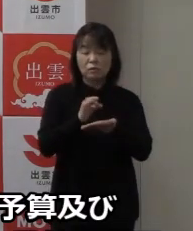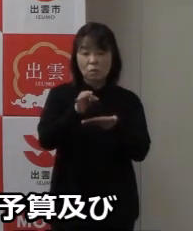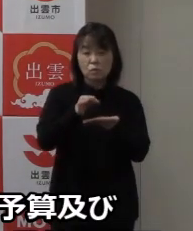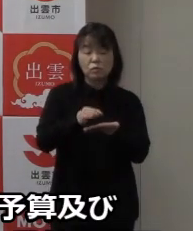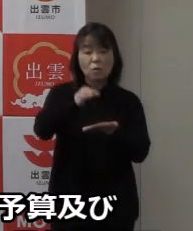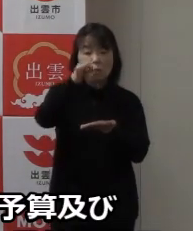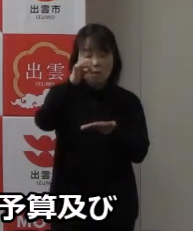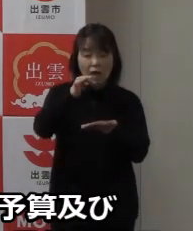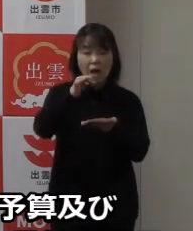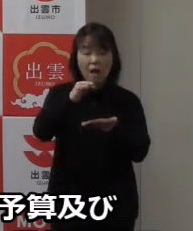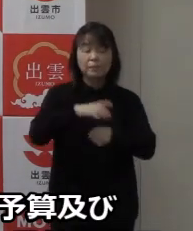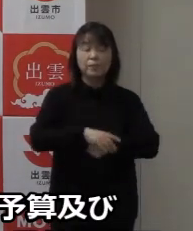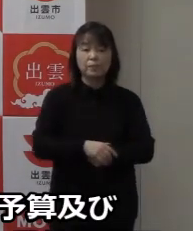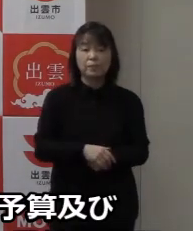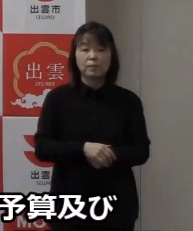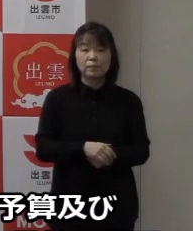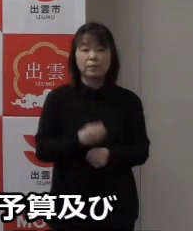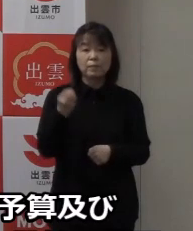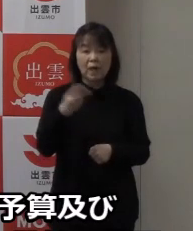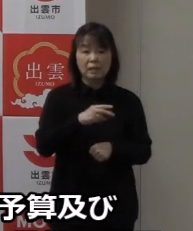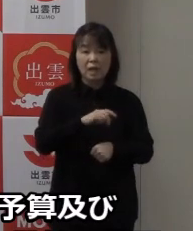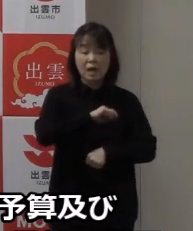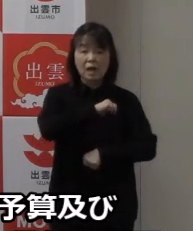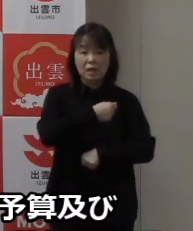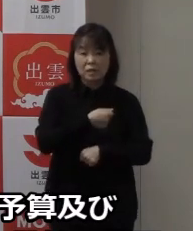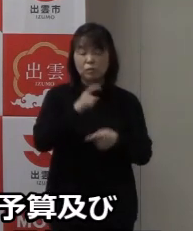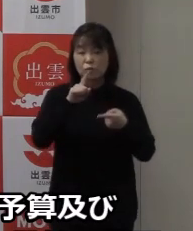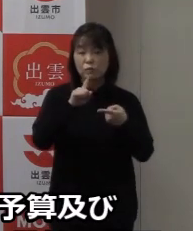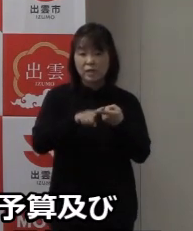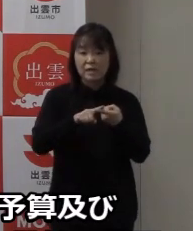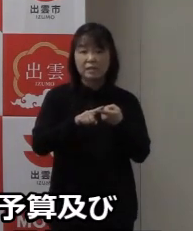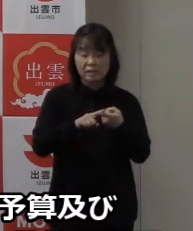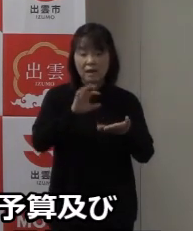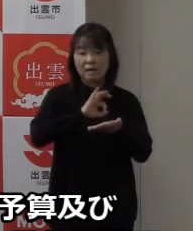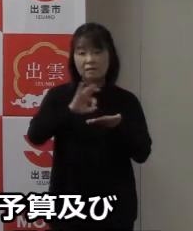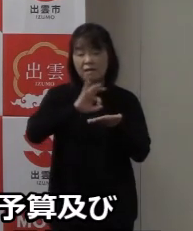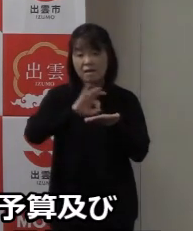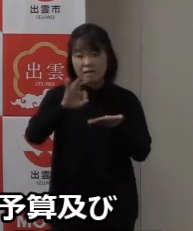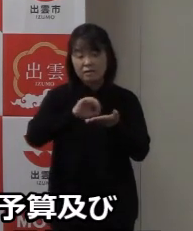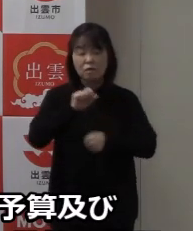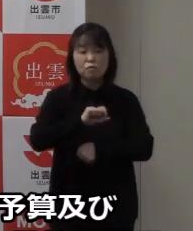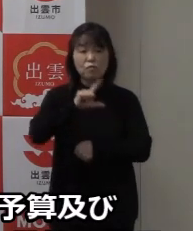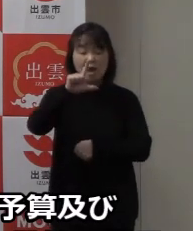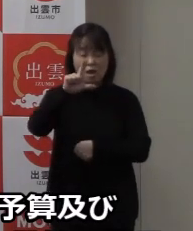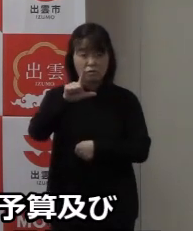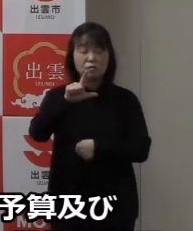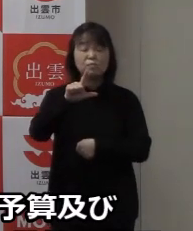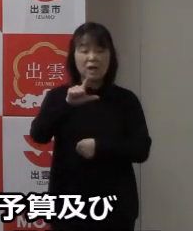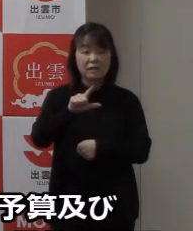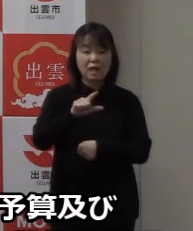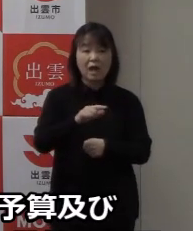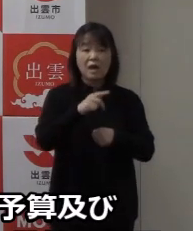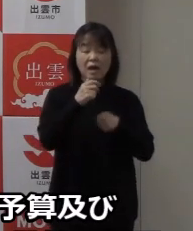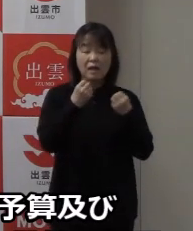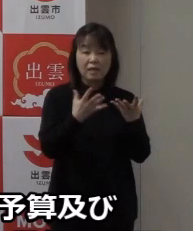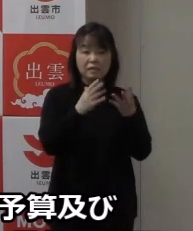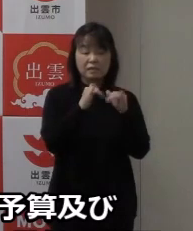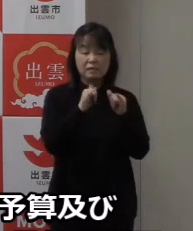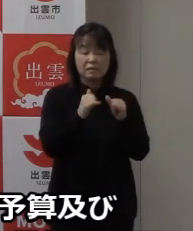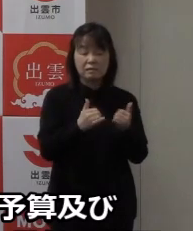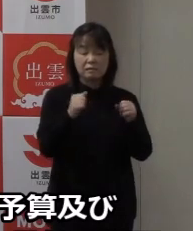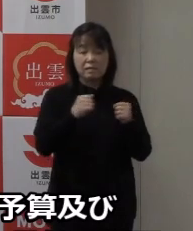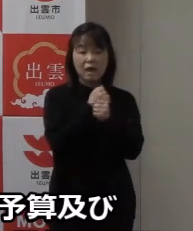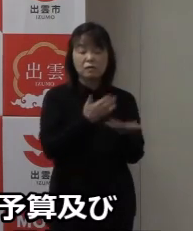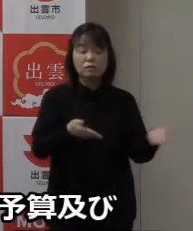務的経費が依然として高い水準で推移していることに加え、新体育館や平田氷川行政センターおよ